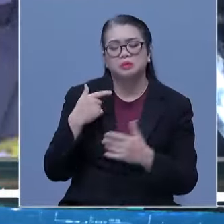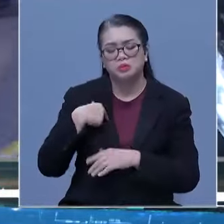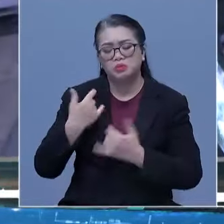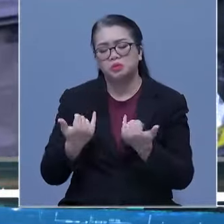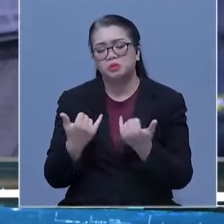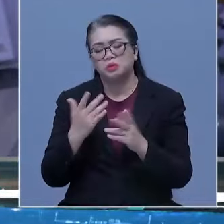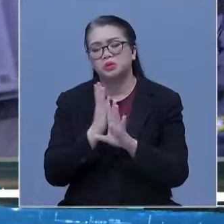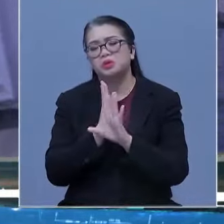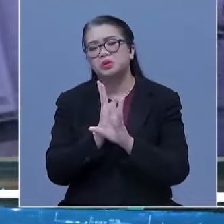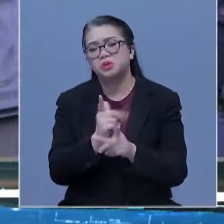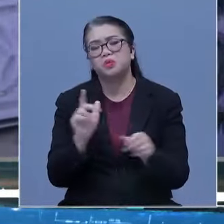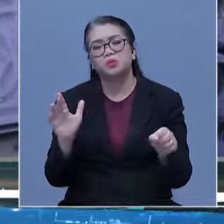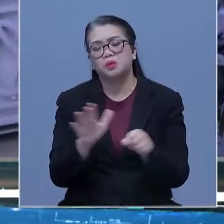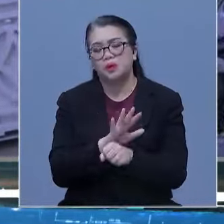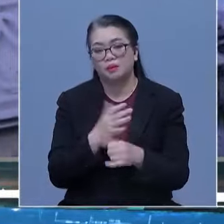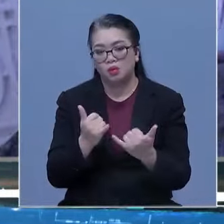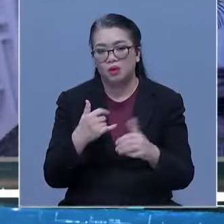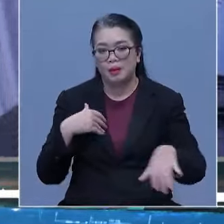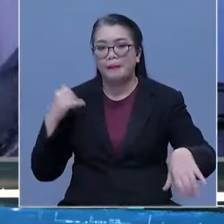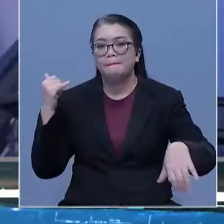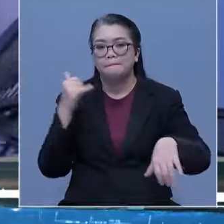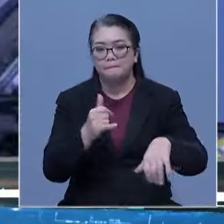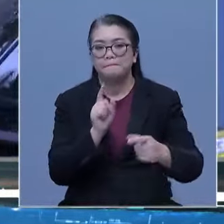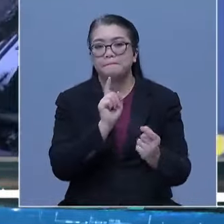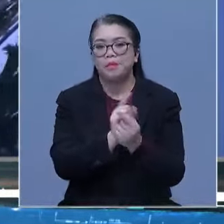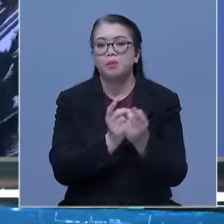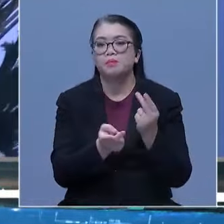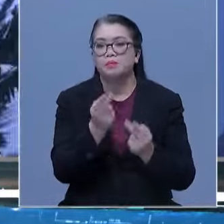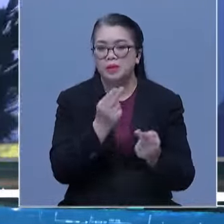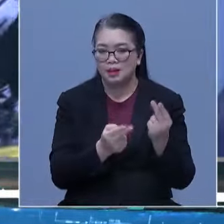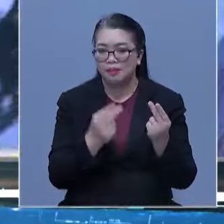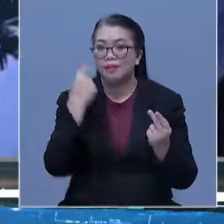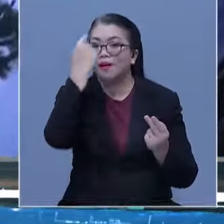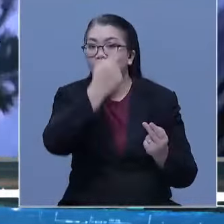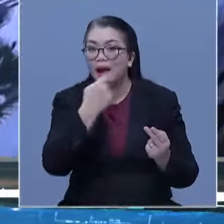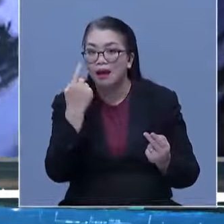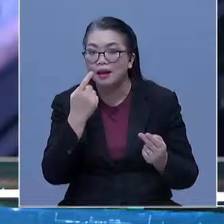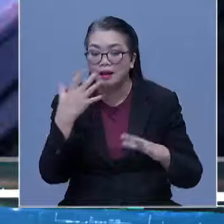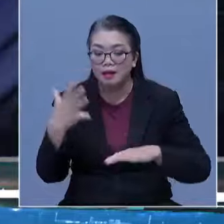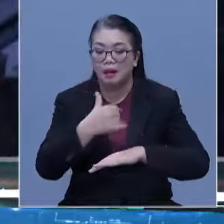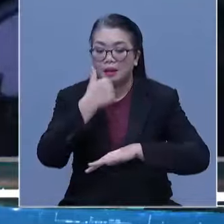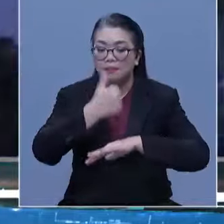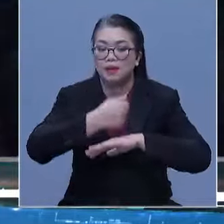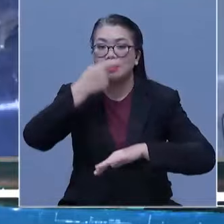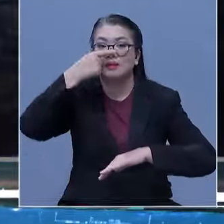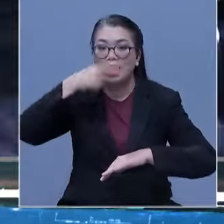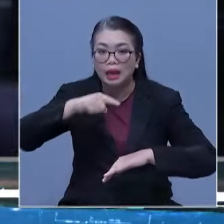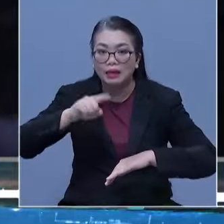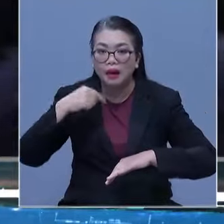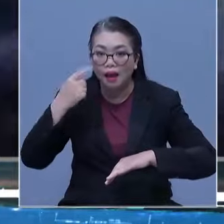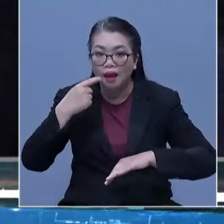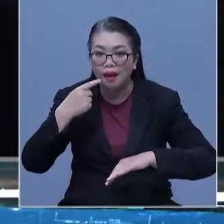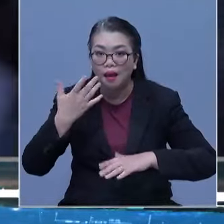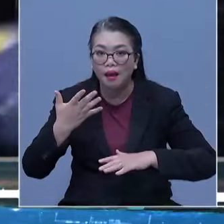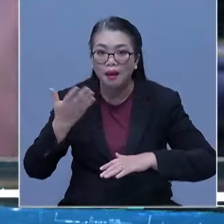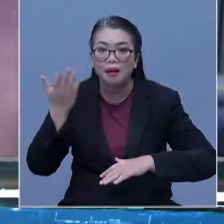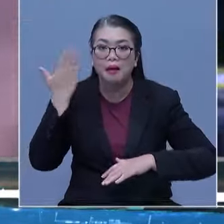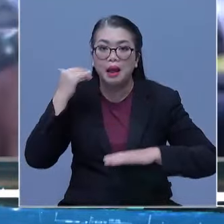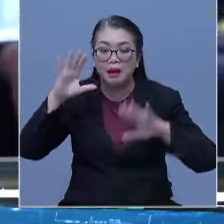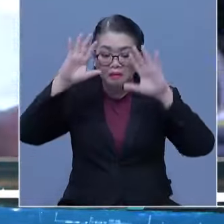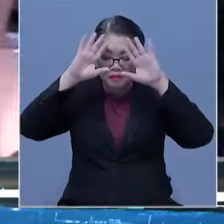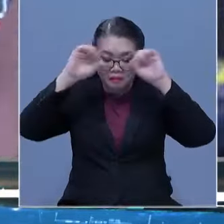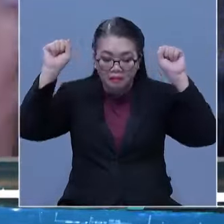ว่าวันนี้คนนึงที่เดินทางไปแล้วไม่ใช่นักการเมืองไทยครับสมเด็จฮุเซนนะอดีตนายก